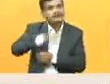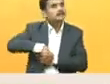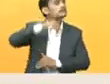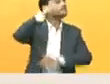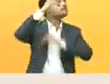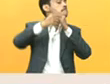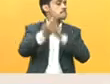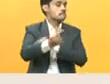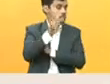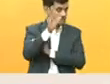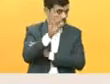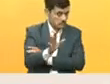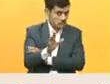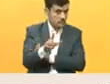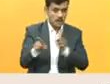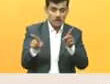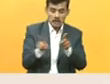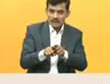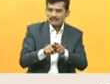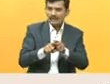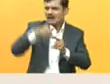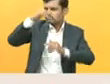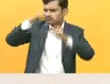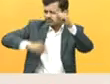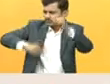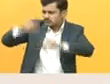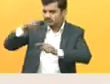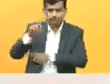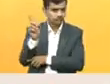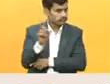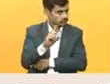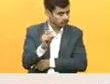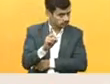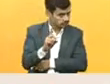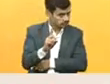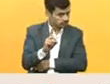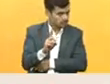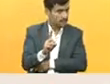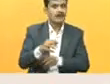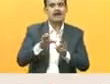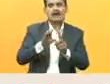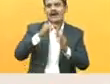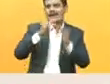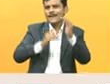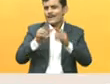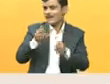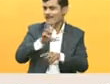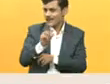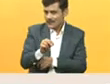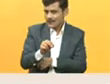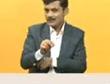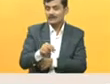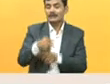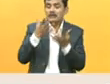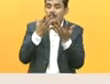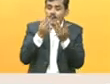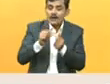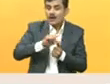be the motherland of not this community or that, not this class of it, but of